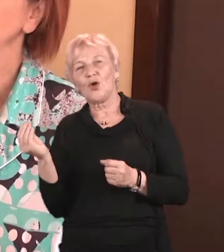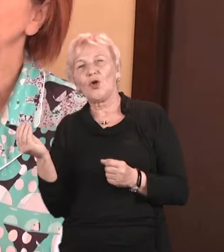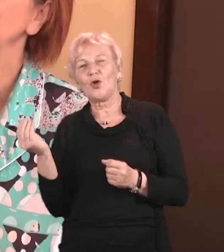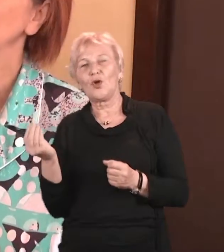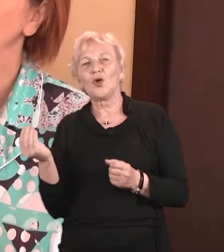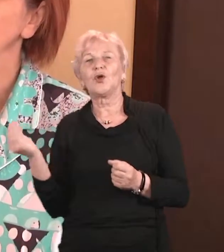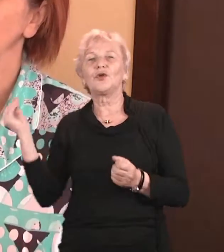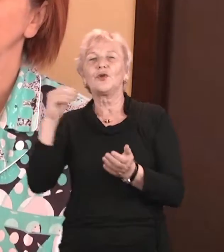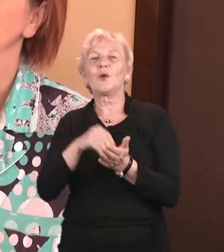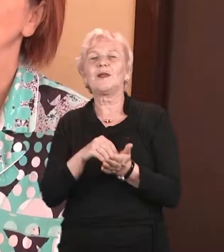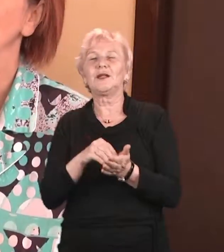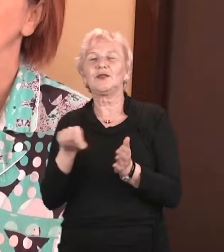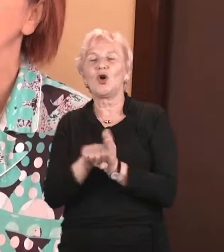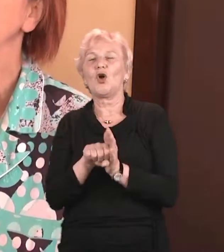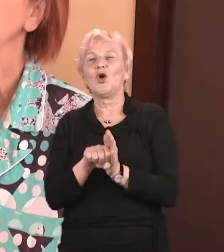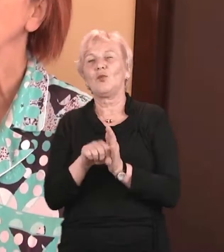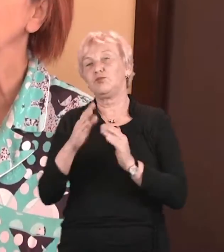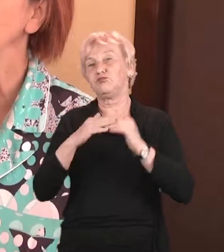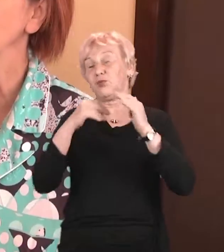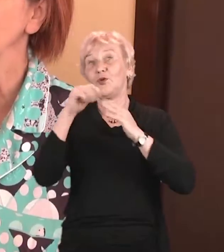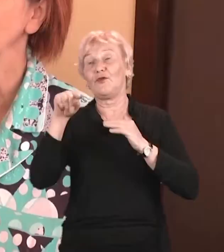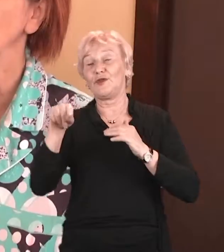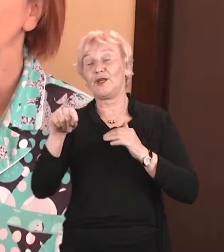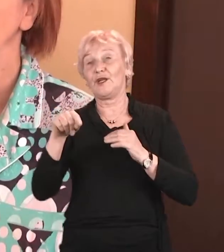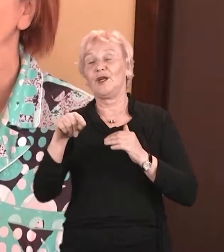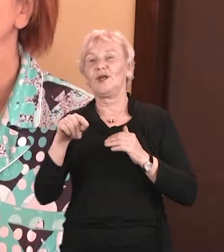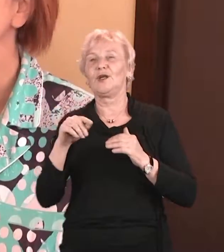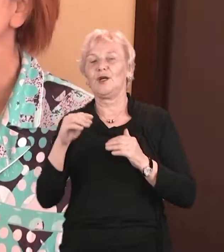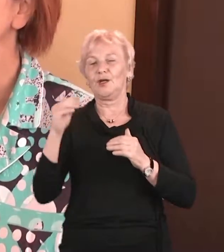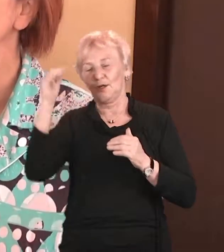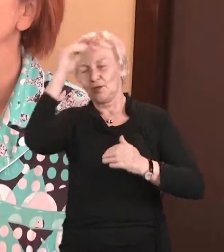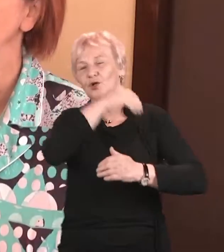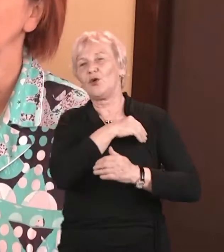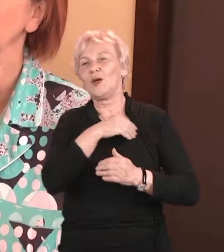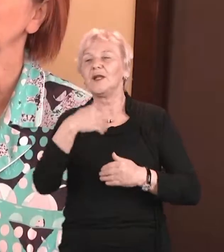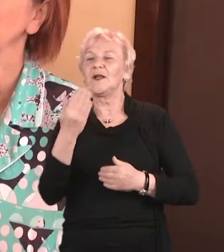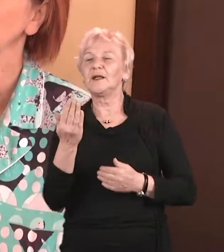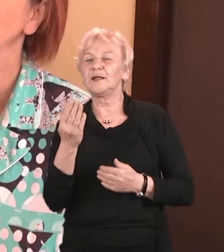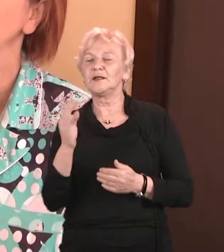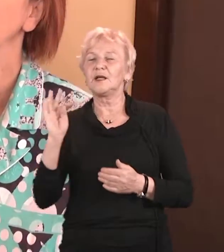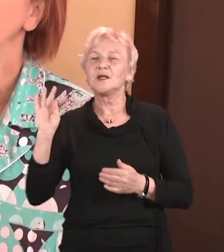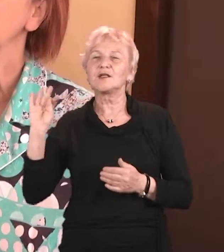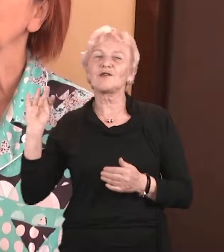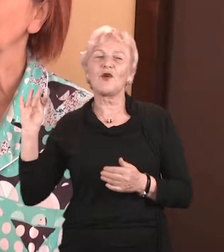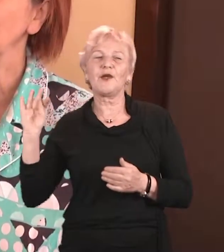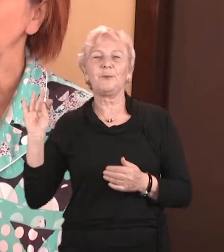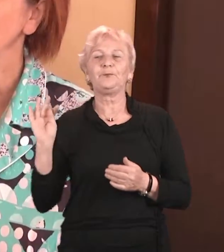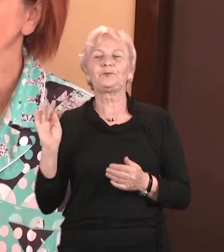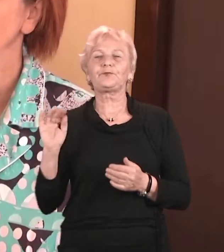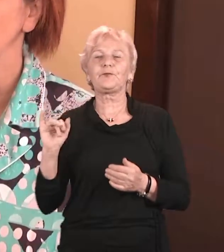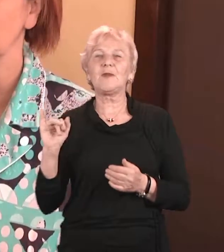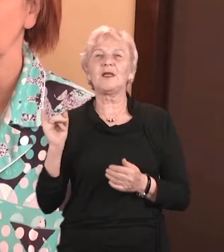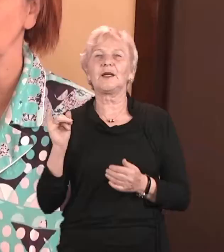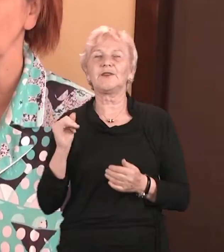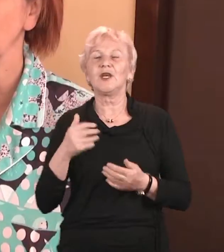aby powstała ta szkoła. Oddali część swoich majątków, zebrali też pieniążki. No i